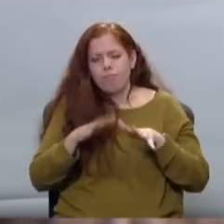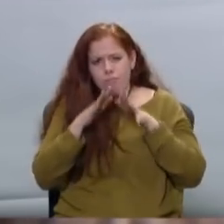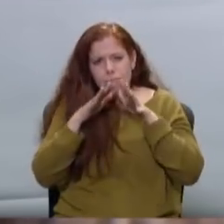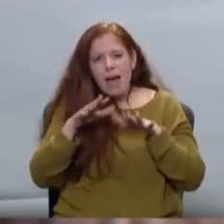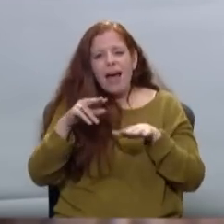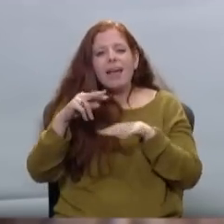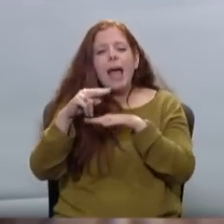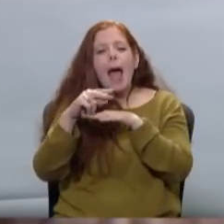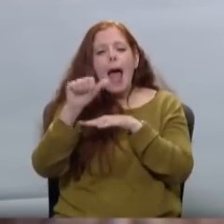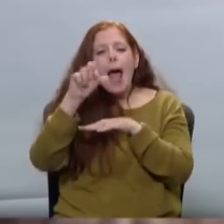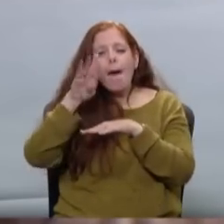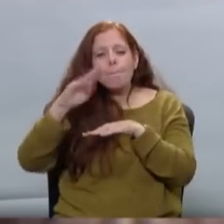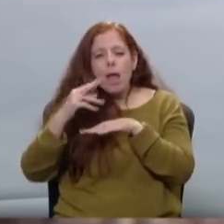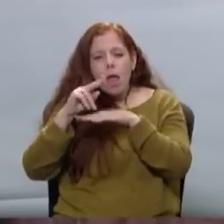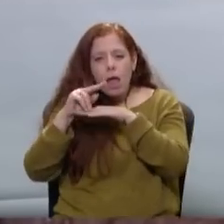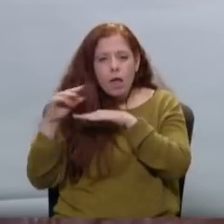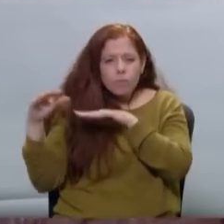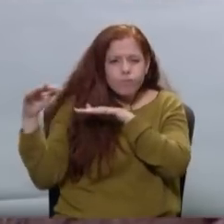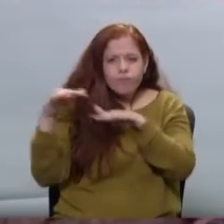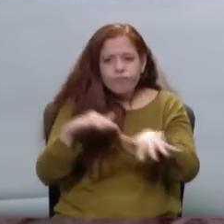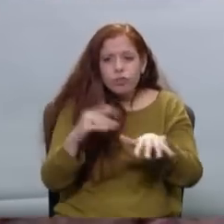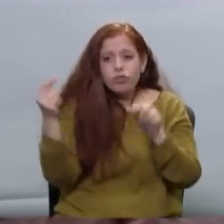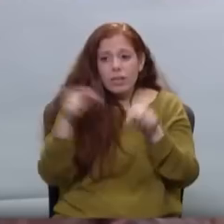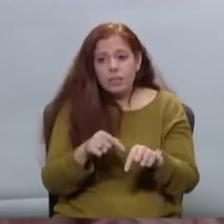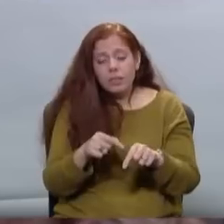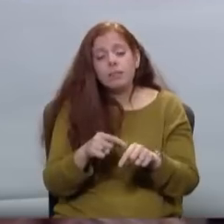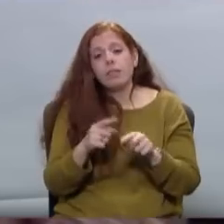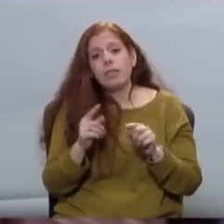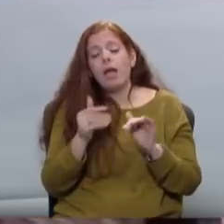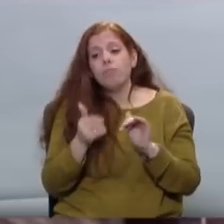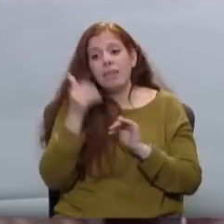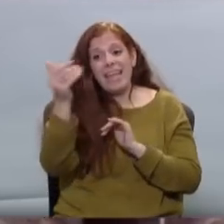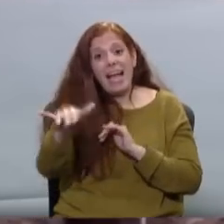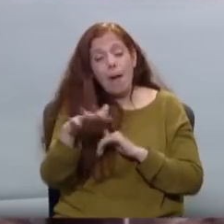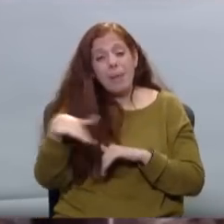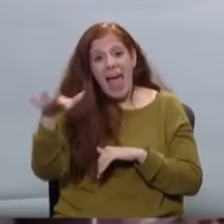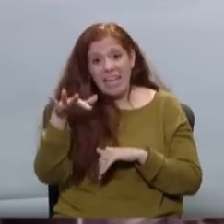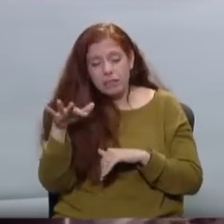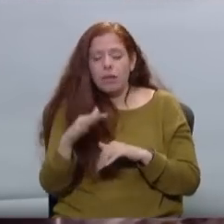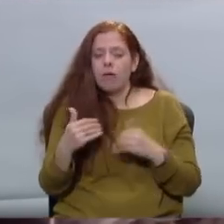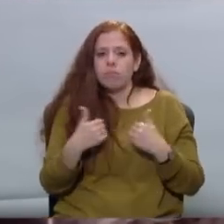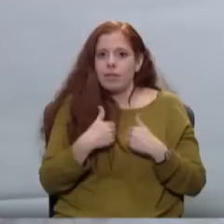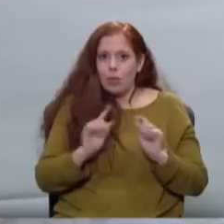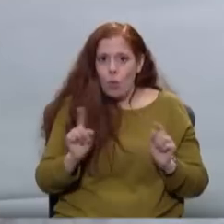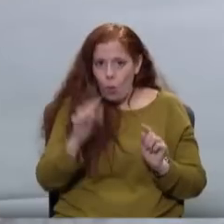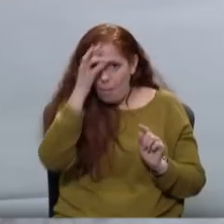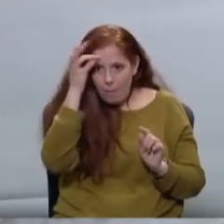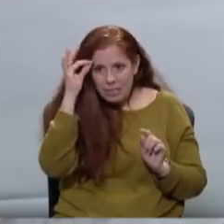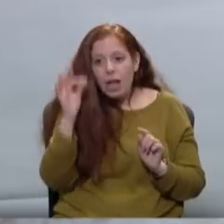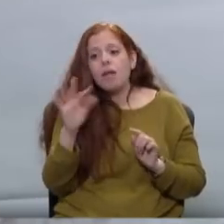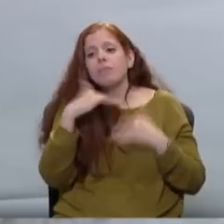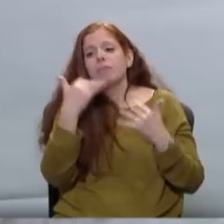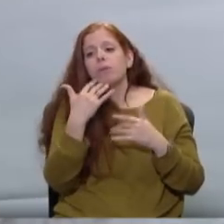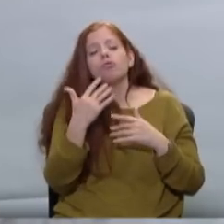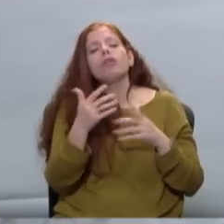מזרח אפריקה הגיעה גם לאסיה. עלינו היא בינתיים מדלגת למרבה המזל. בהודו מספרים כי אמצעי הריסוס השונים